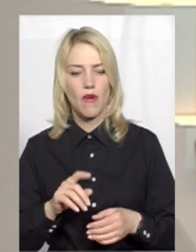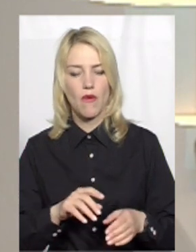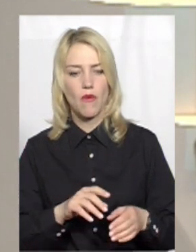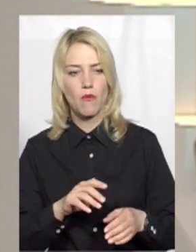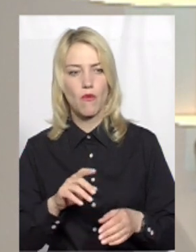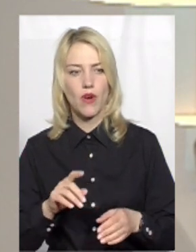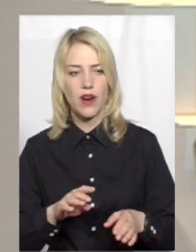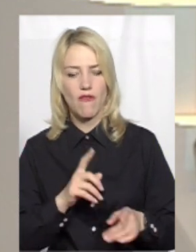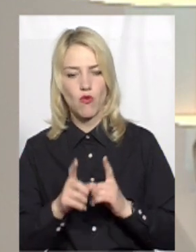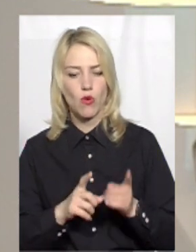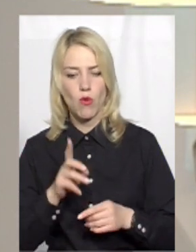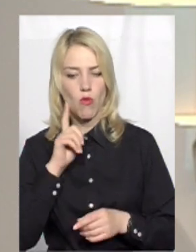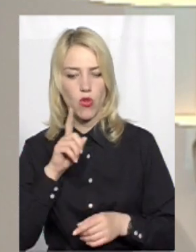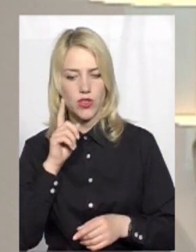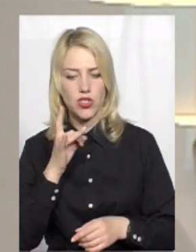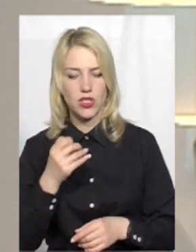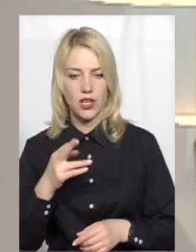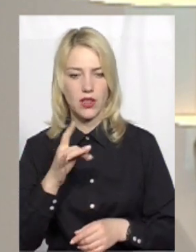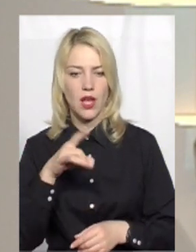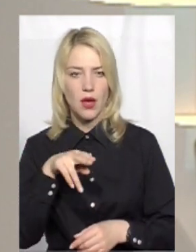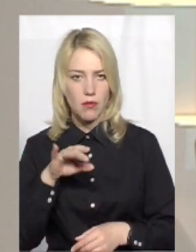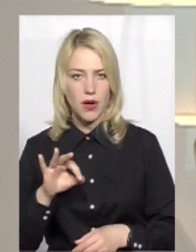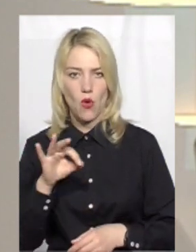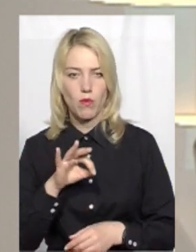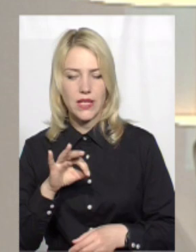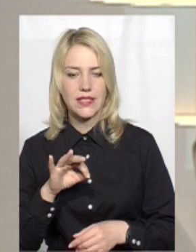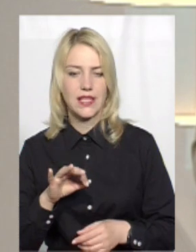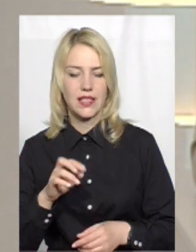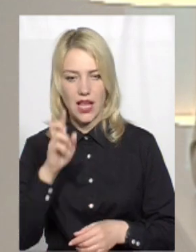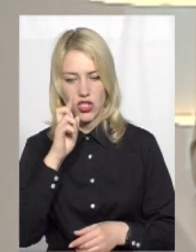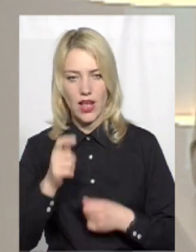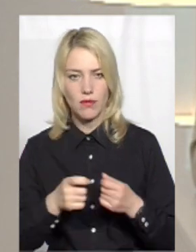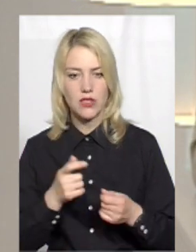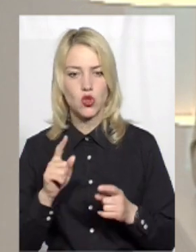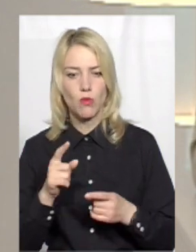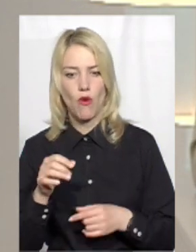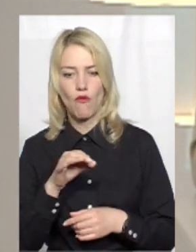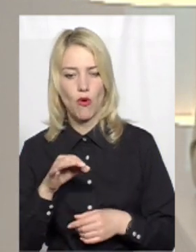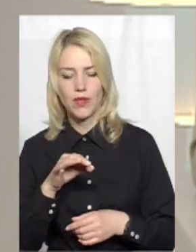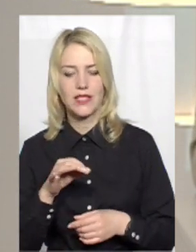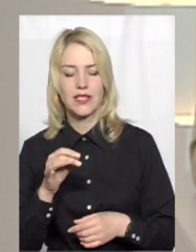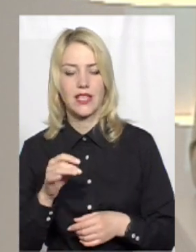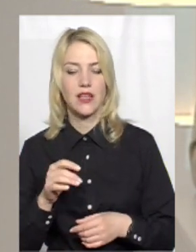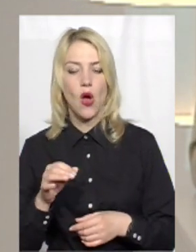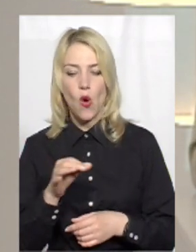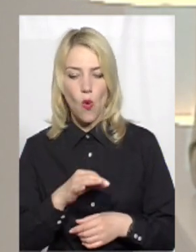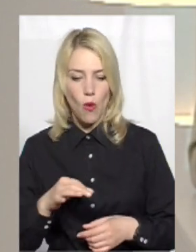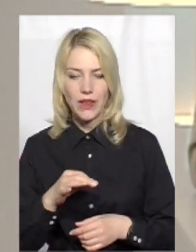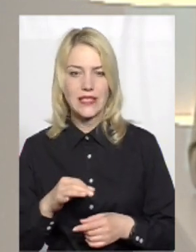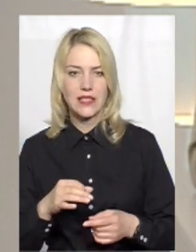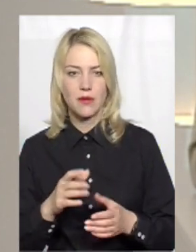молодіжних рад при обласних державних адміністраціях. Чому у Хмельницькій області вийшла затримка? Про це